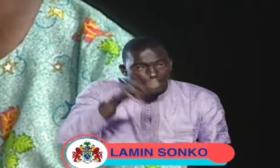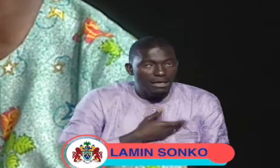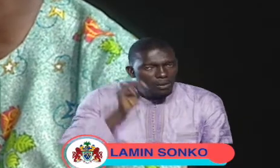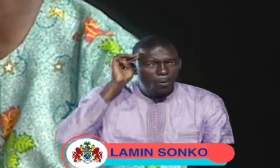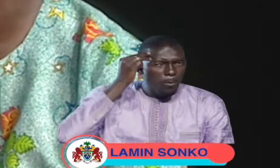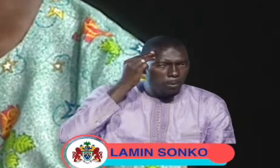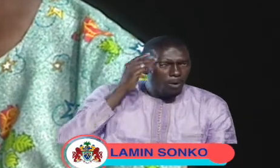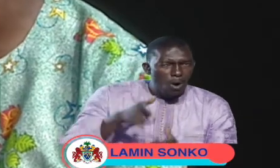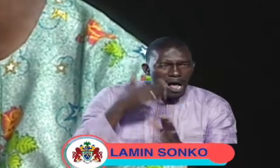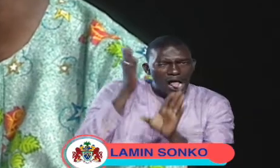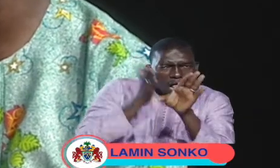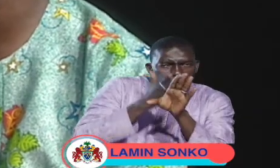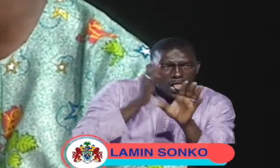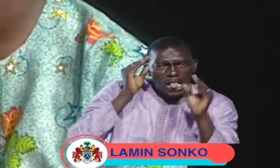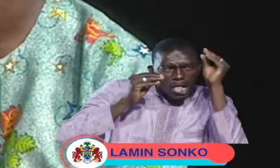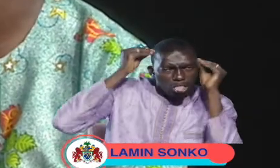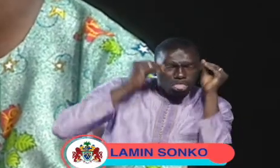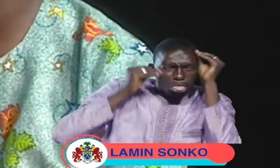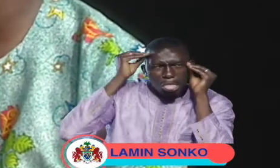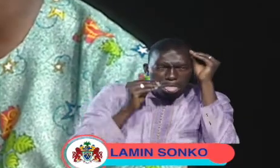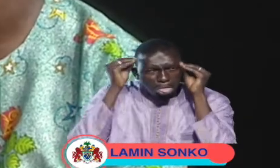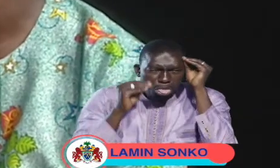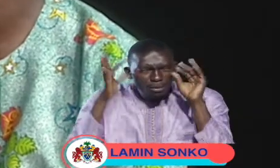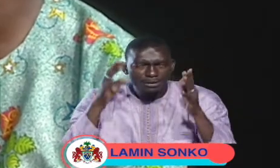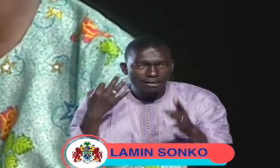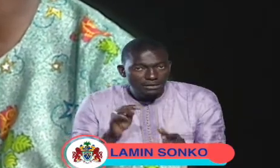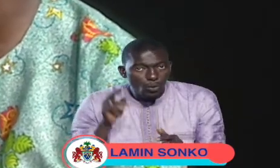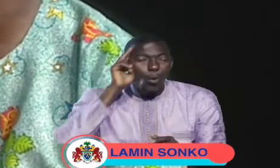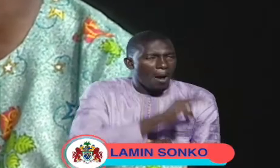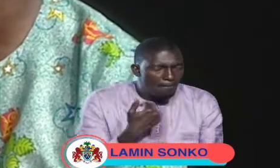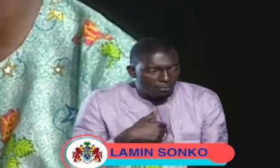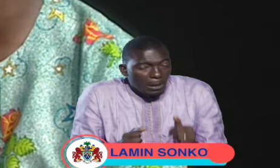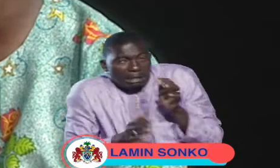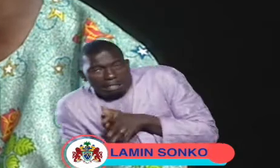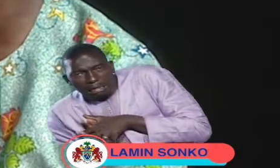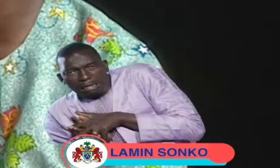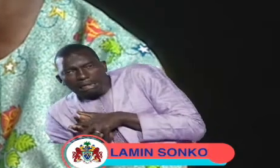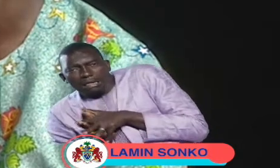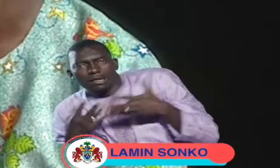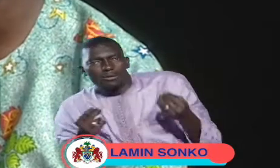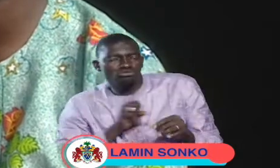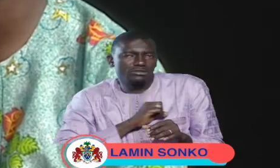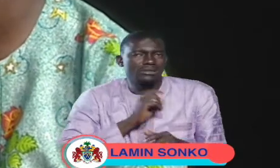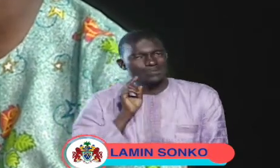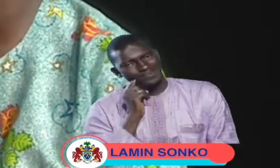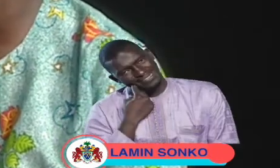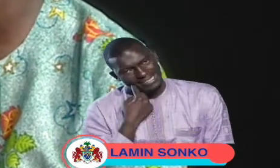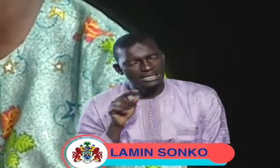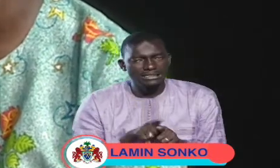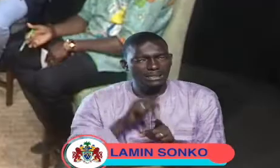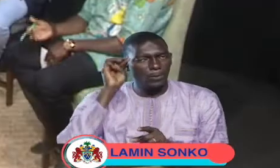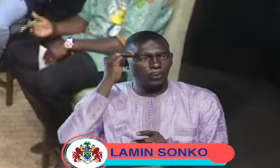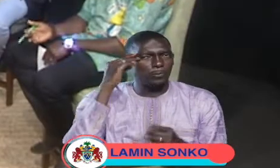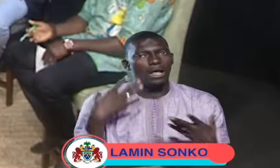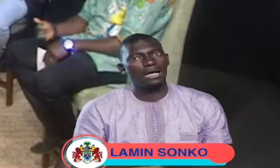aduma na yaaxu waye bo dimé kër nit ñi dila daw ci wa sa bop sa do mëna am defa dara so ñun dañ fi taxaw gis